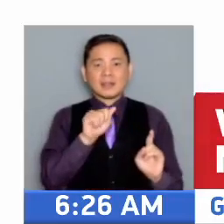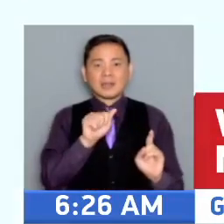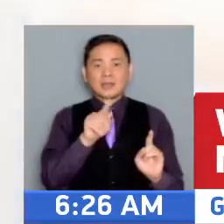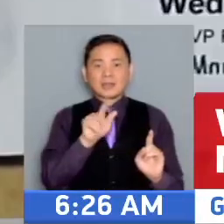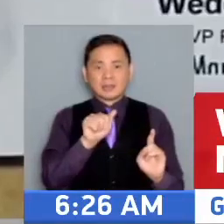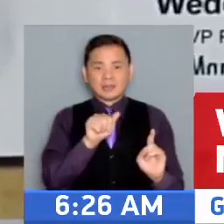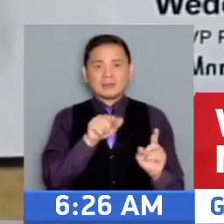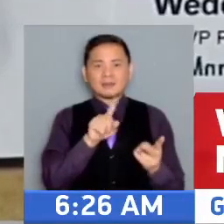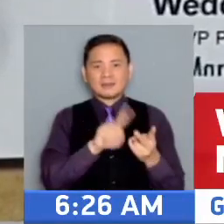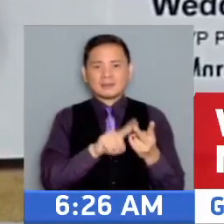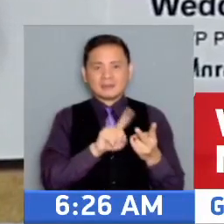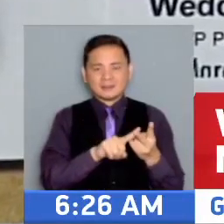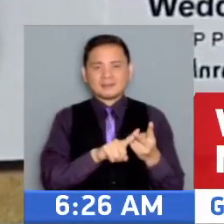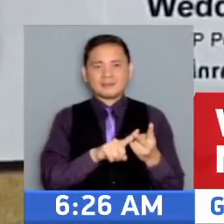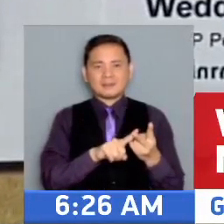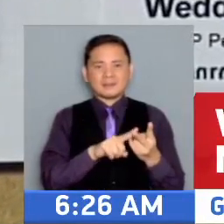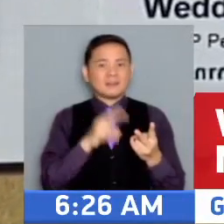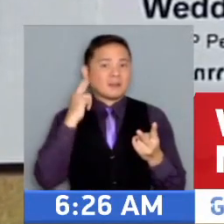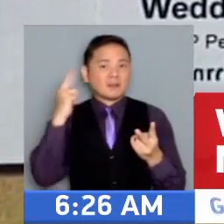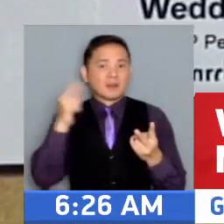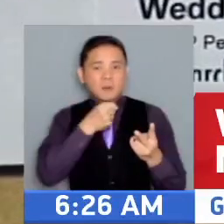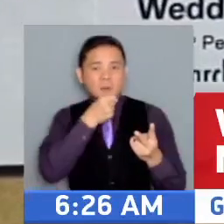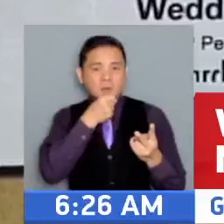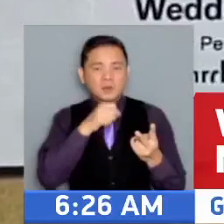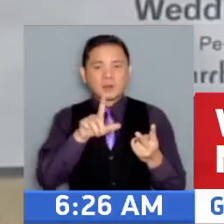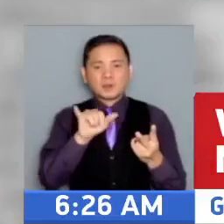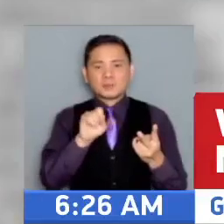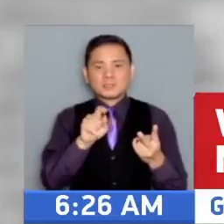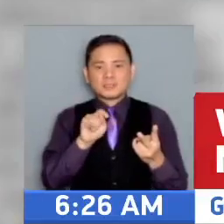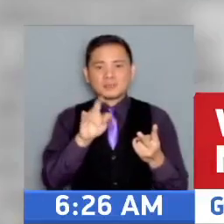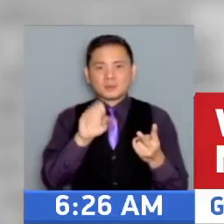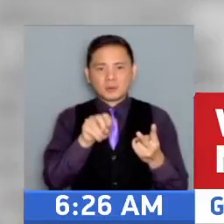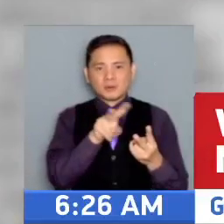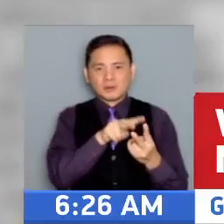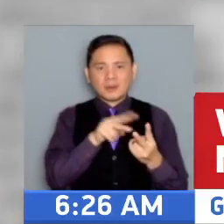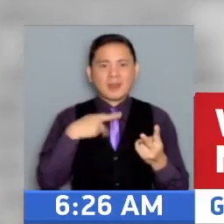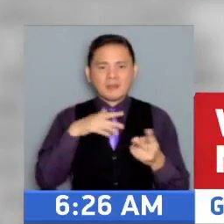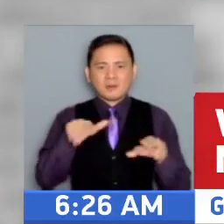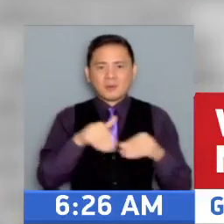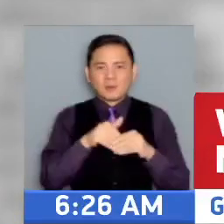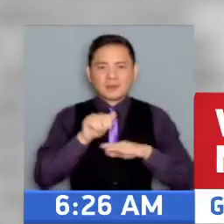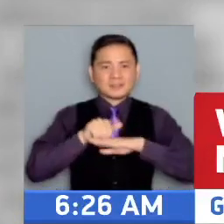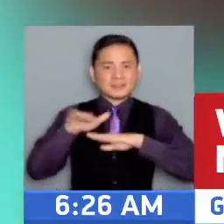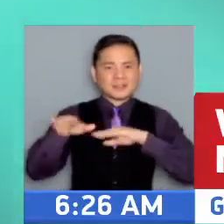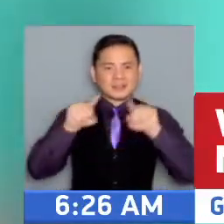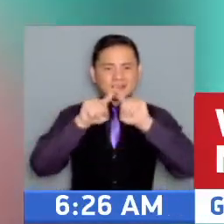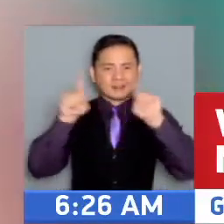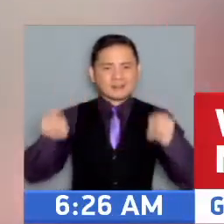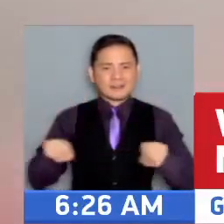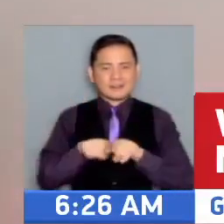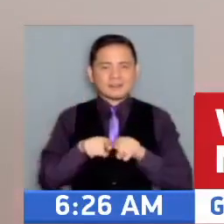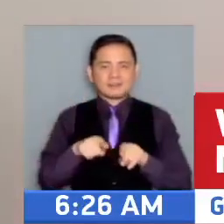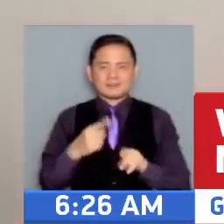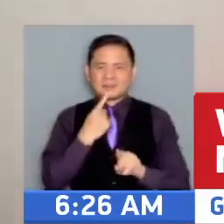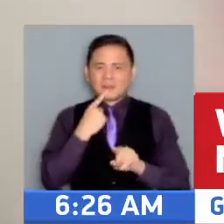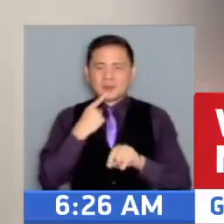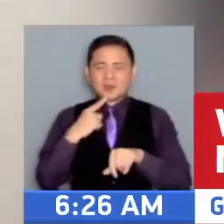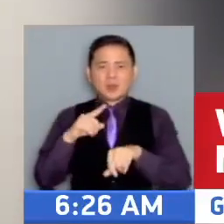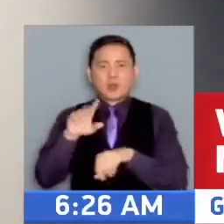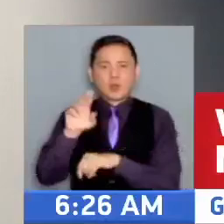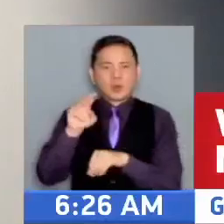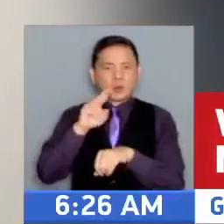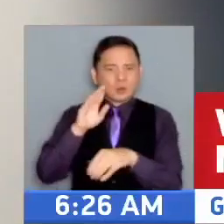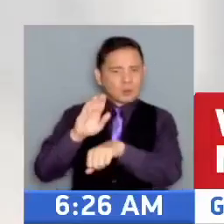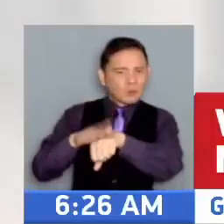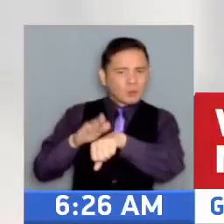DCWB reporter Luisito Santos. Sabi nila, notice of connection ito na mala electric bill ang disenyo. Nang